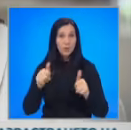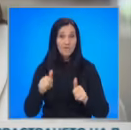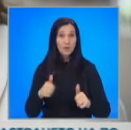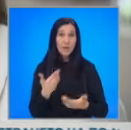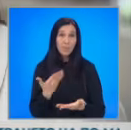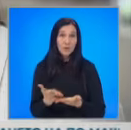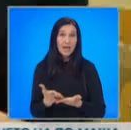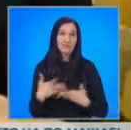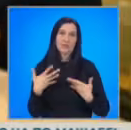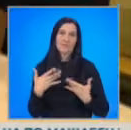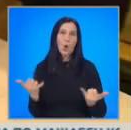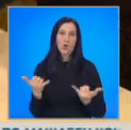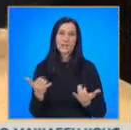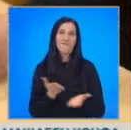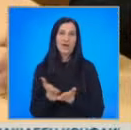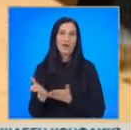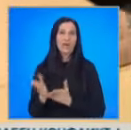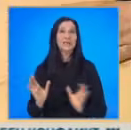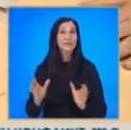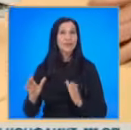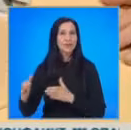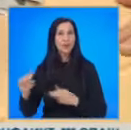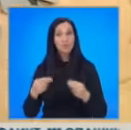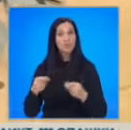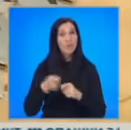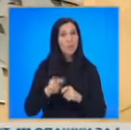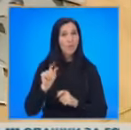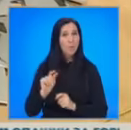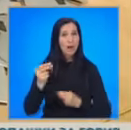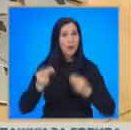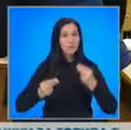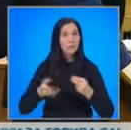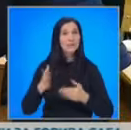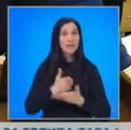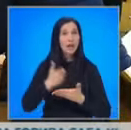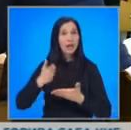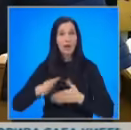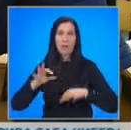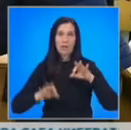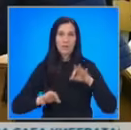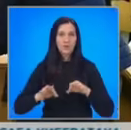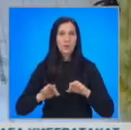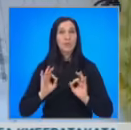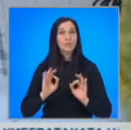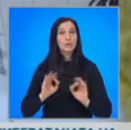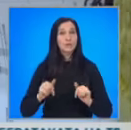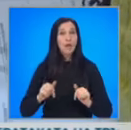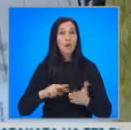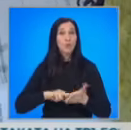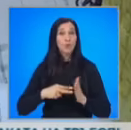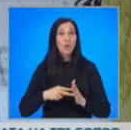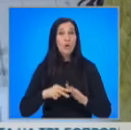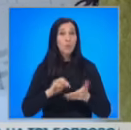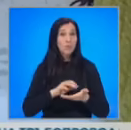на заявлението, улеснен е варианта. Секционните комисии ще правят по-малко изчисления след края на гласуването. Сега протокол от